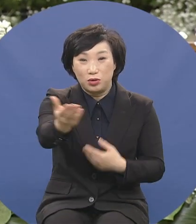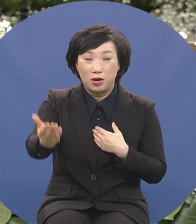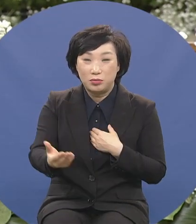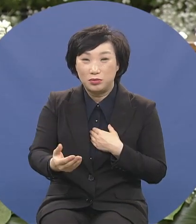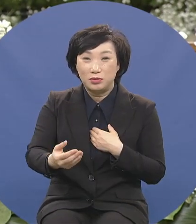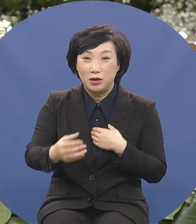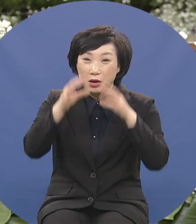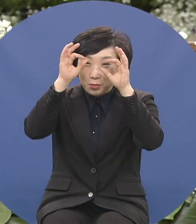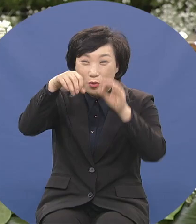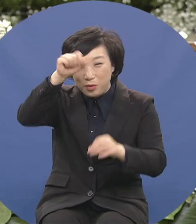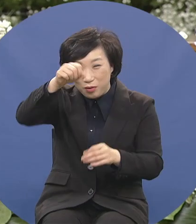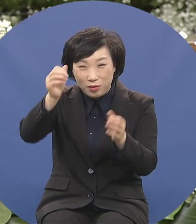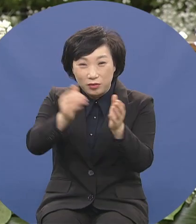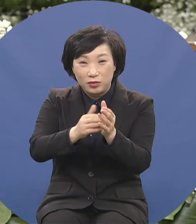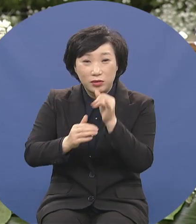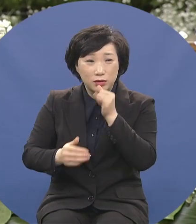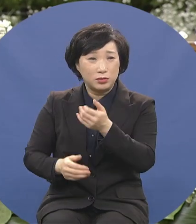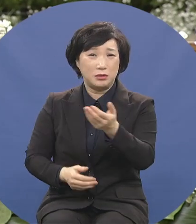듣고 끝난다면